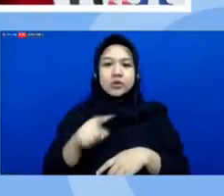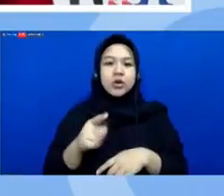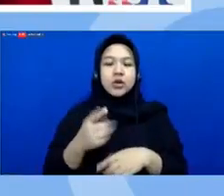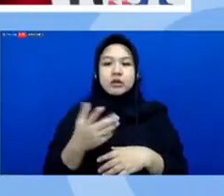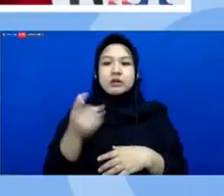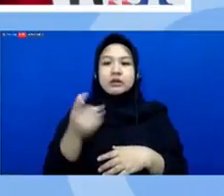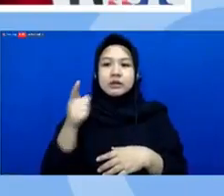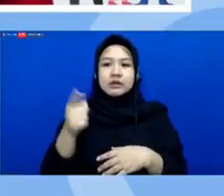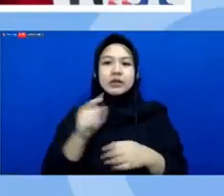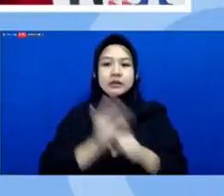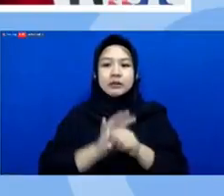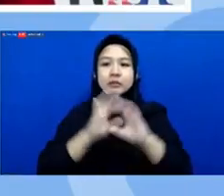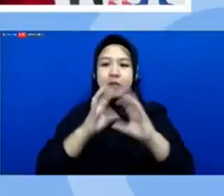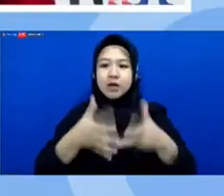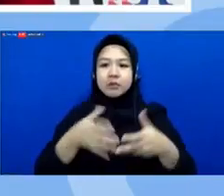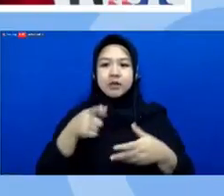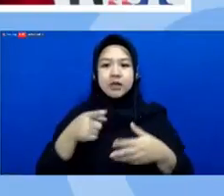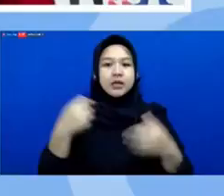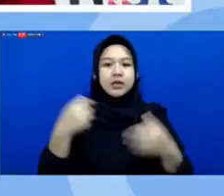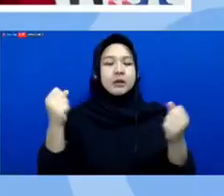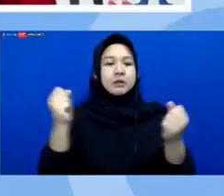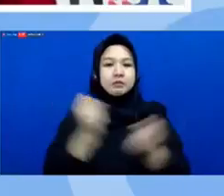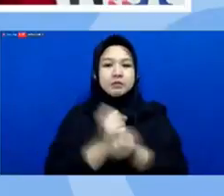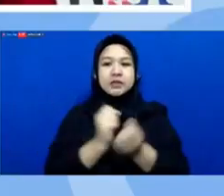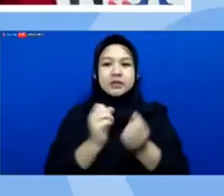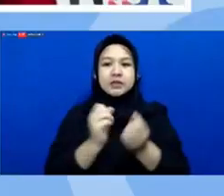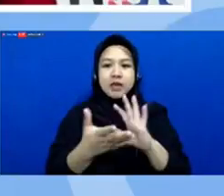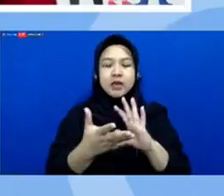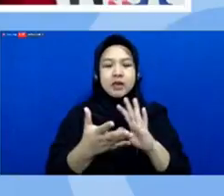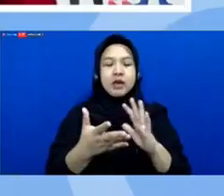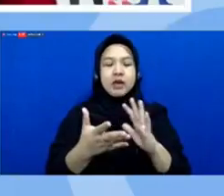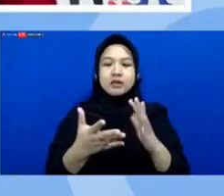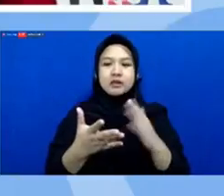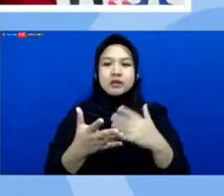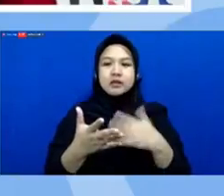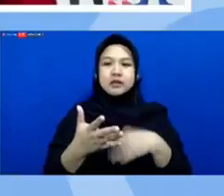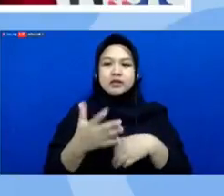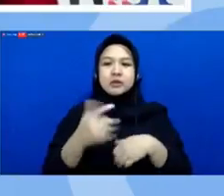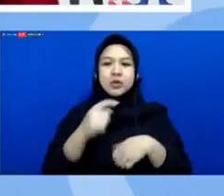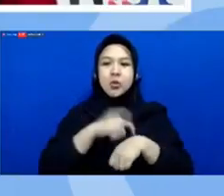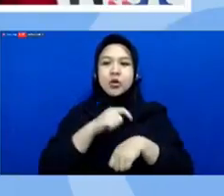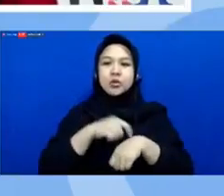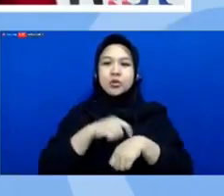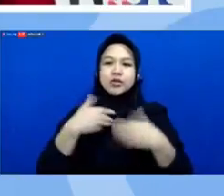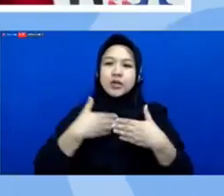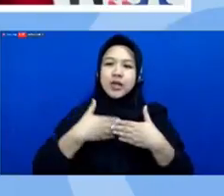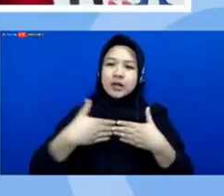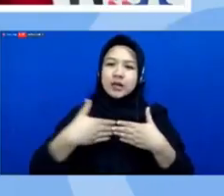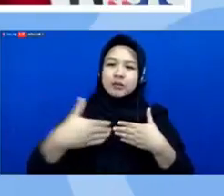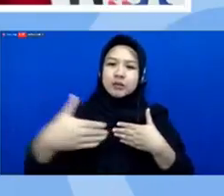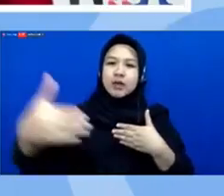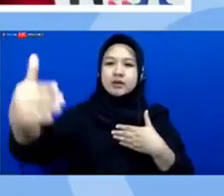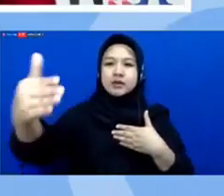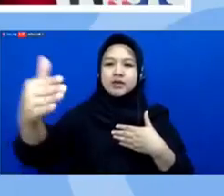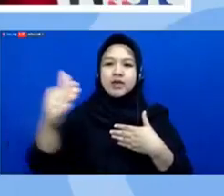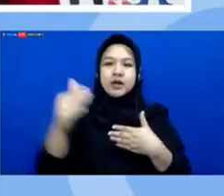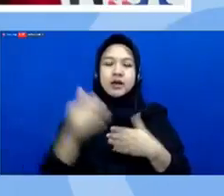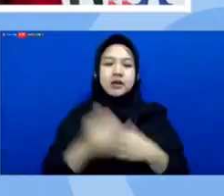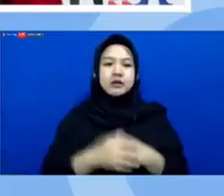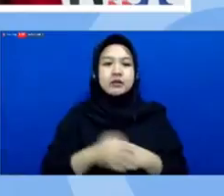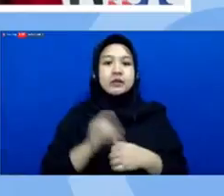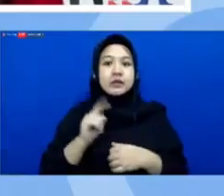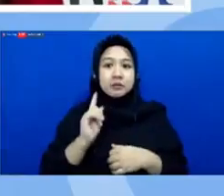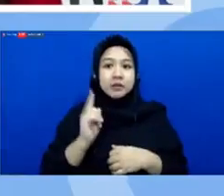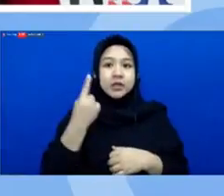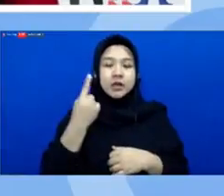kan pandemi ini ada suatu bencana yang tadi Prof sampaikan, waktunya itu sangat panjang, dan ini ada yang pertama, ini bukan sekedar